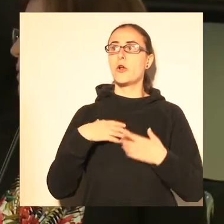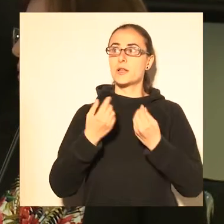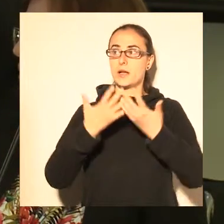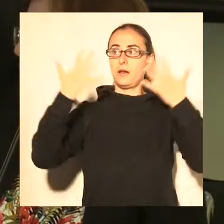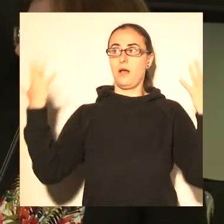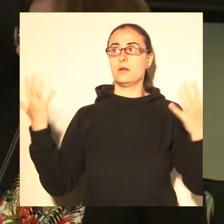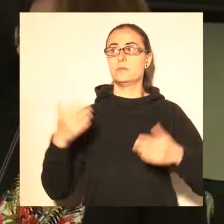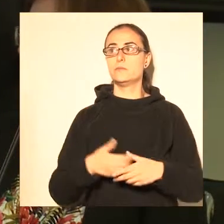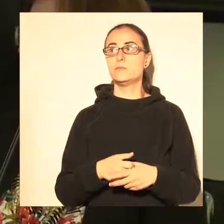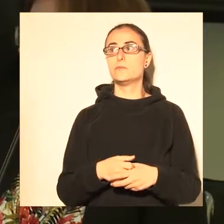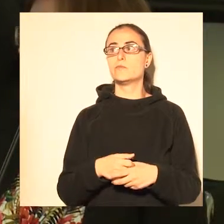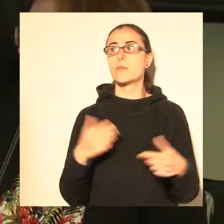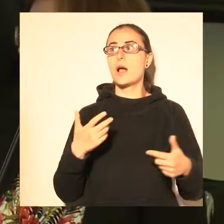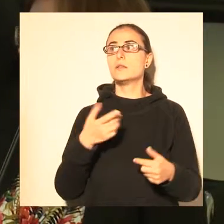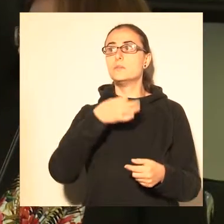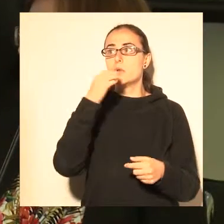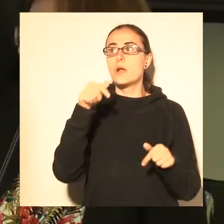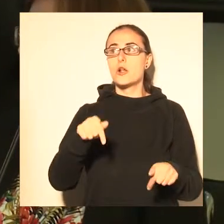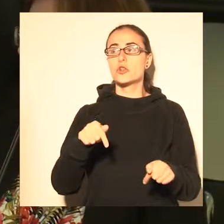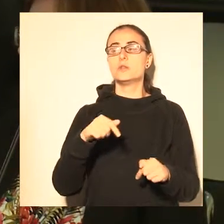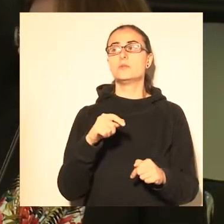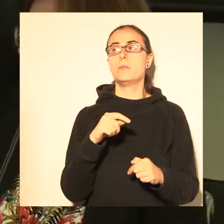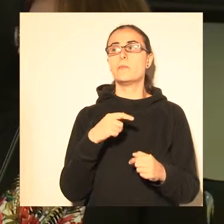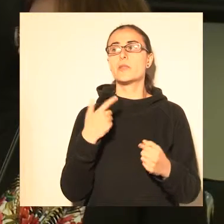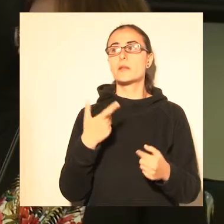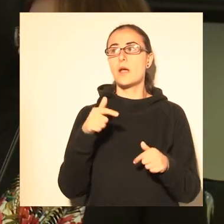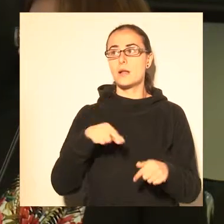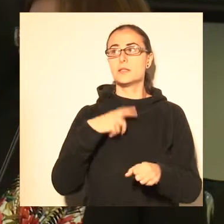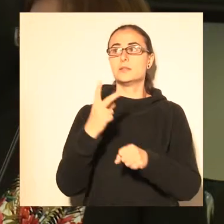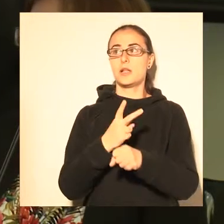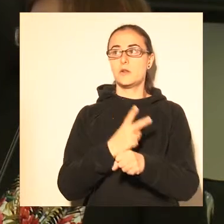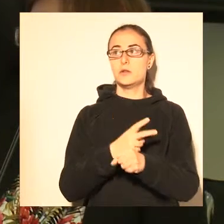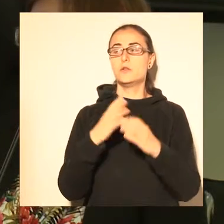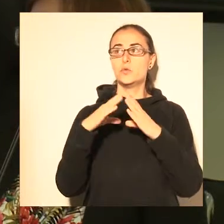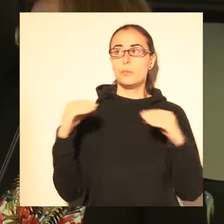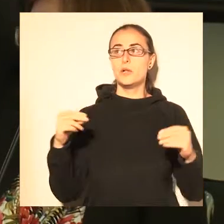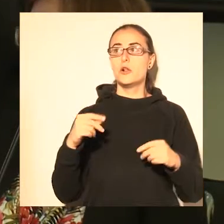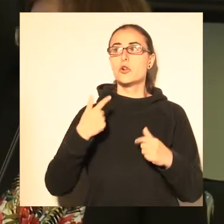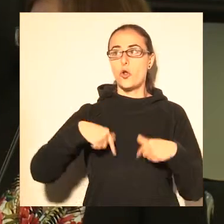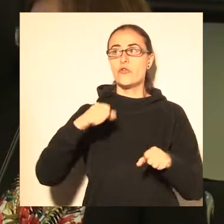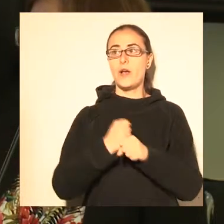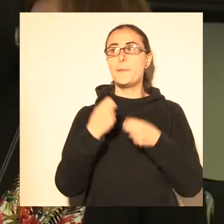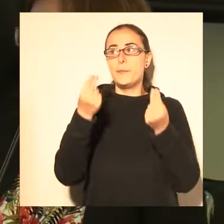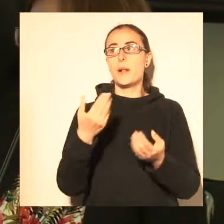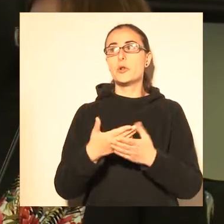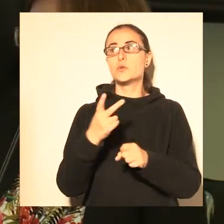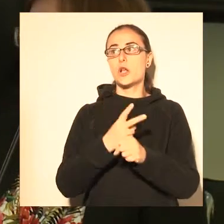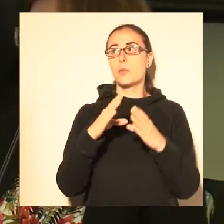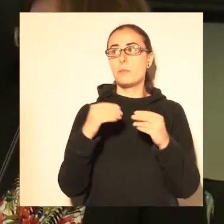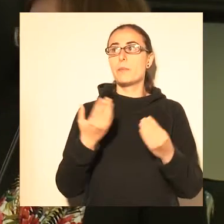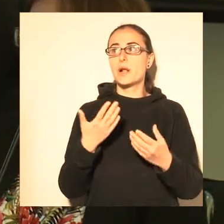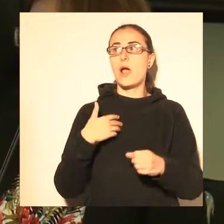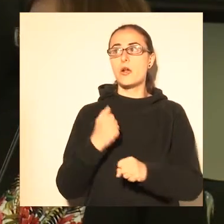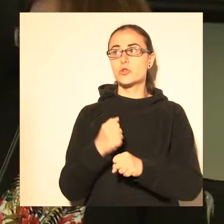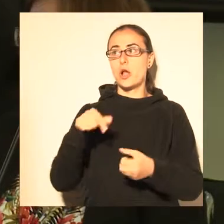fiu foarte clar scos la răspundere tra la răspundere Da De cine de statul român Eu fac un bine Statului